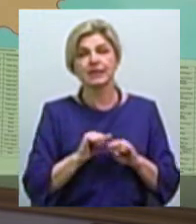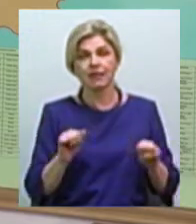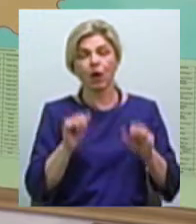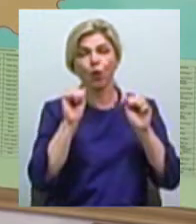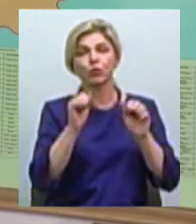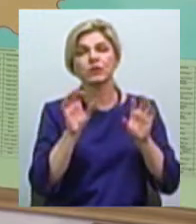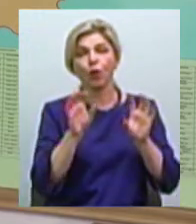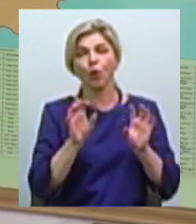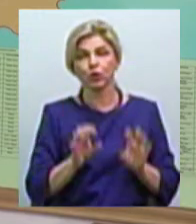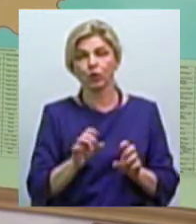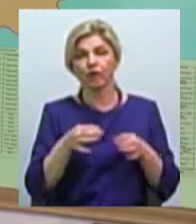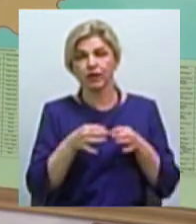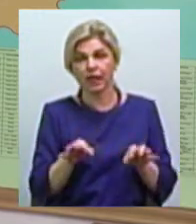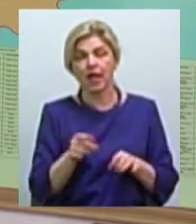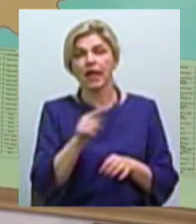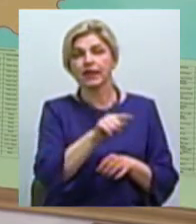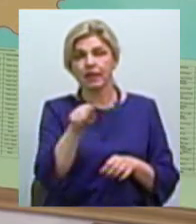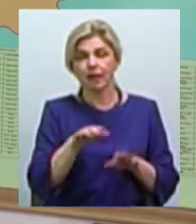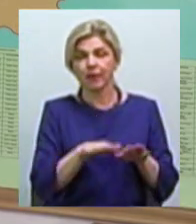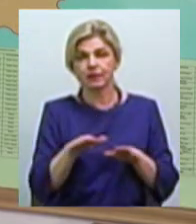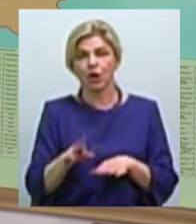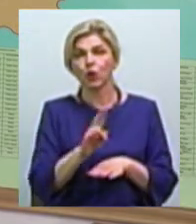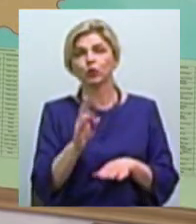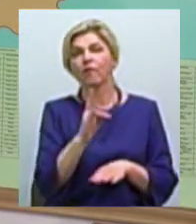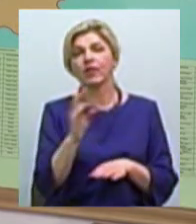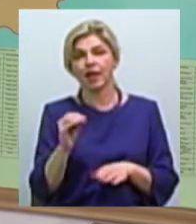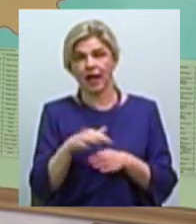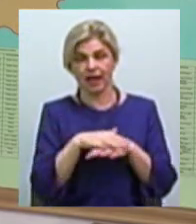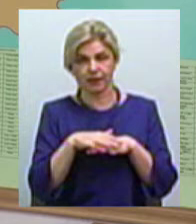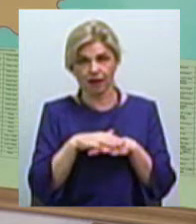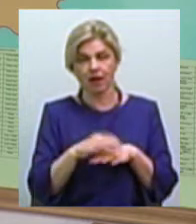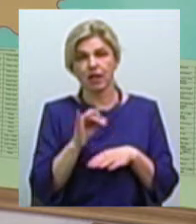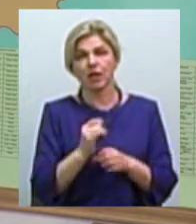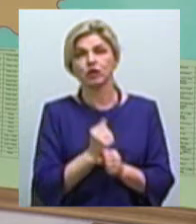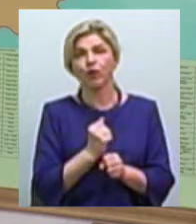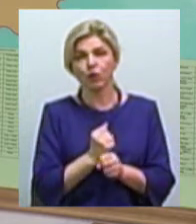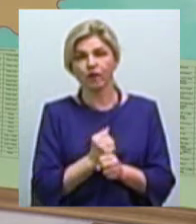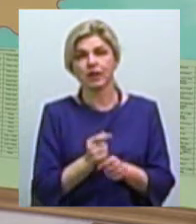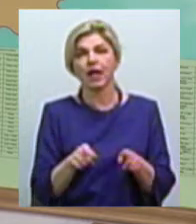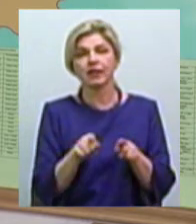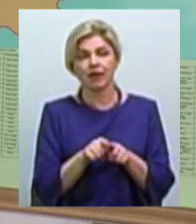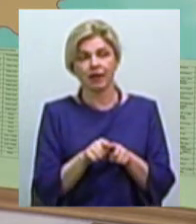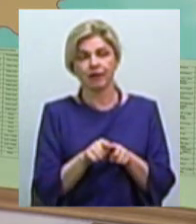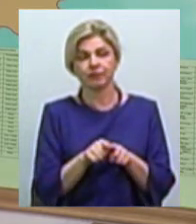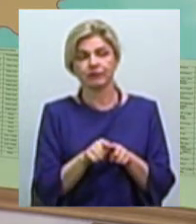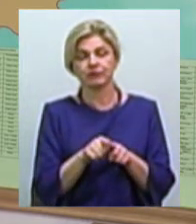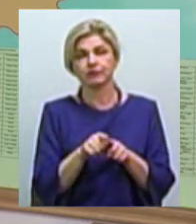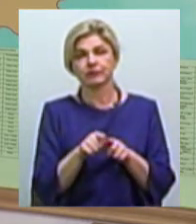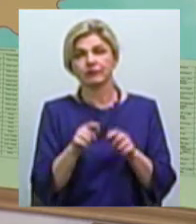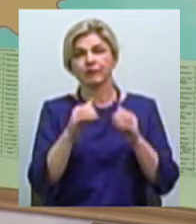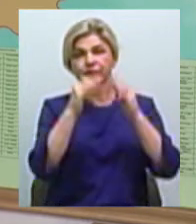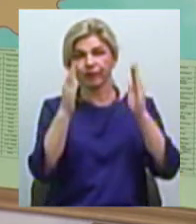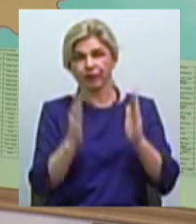ті місця, які знаходяться за межами ринку, при діючому ринку, і створювати такі малі архітектурні форми, які там